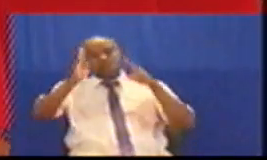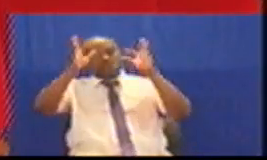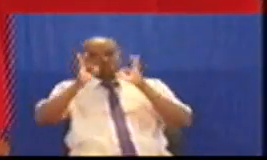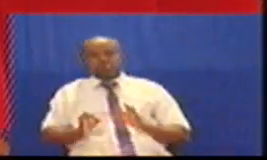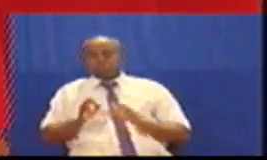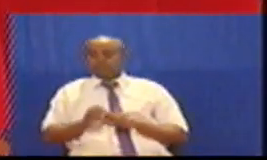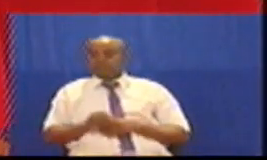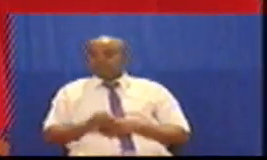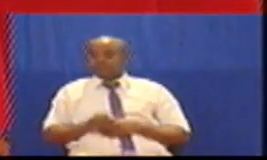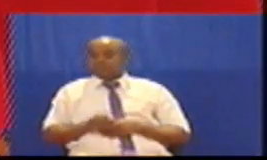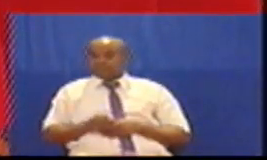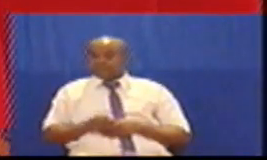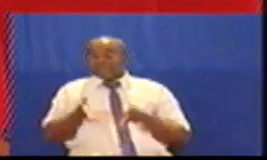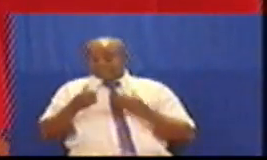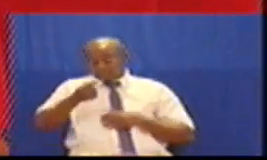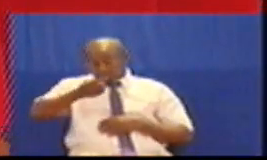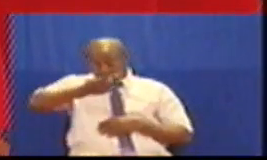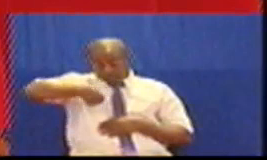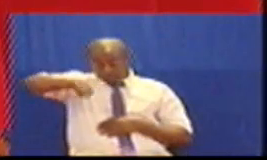Na sisi tukijumlisha yote hayo,